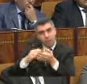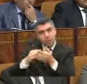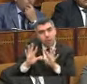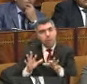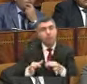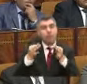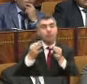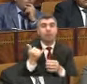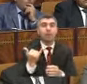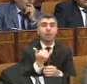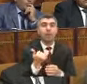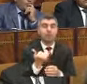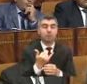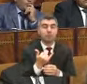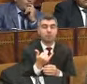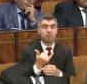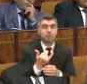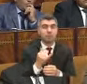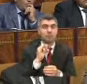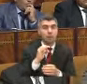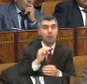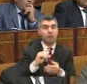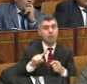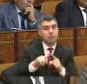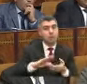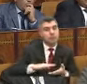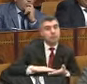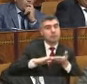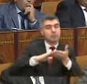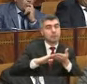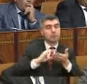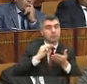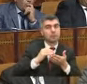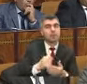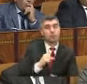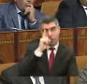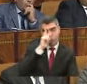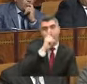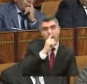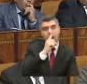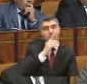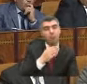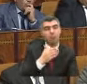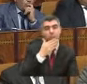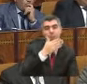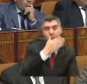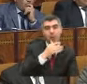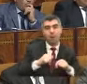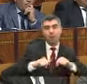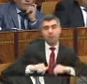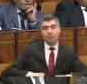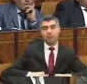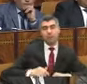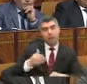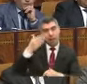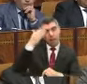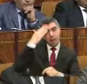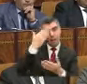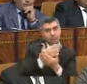لان هذاك البحث العلمي هو اللي كيعطي قيمه للدوله. وبالتالي كنتمنوا ان السيد الوزير هذا الامر هذا